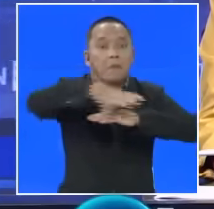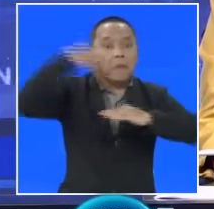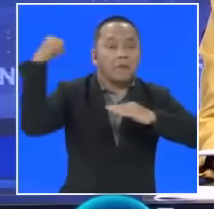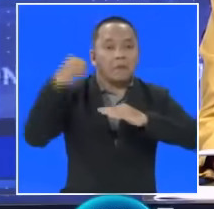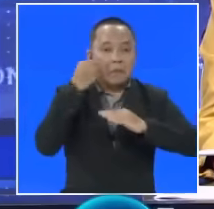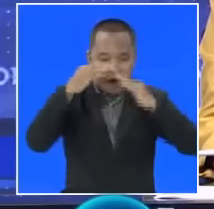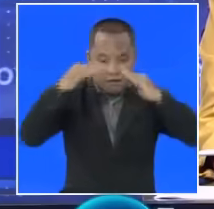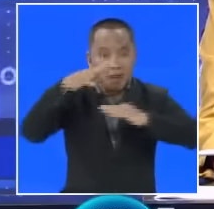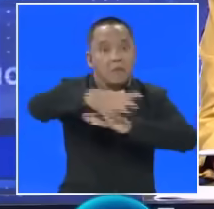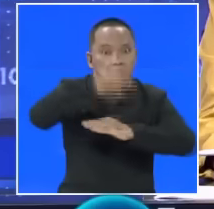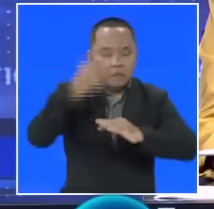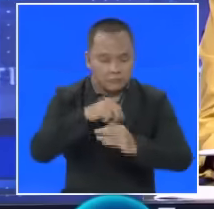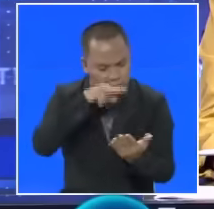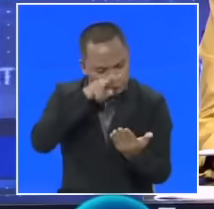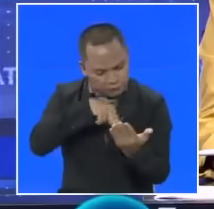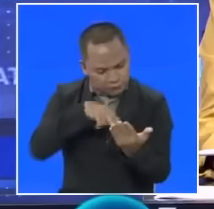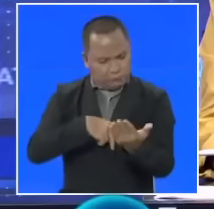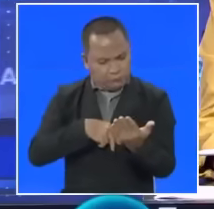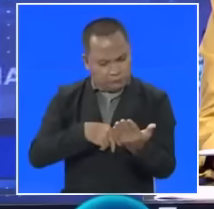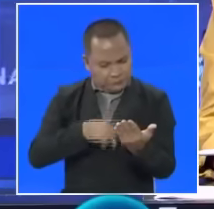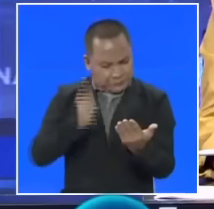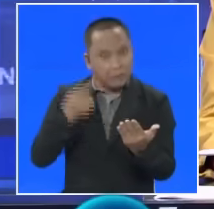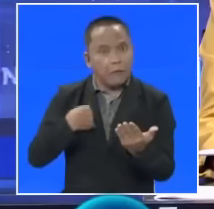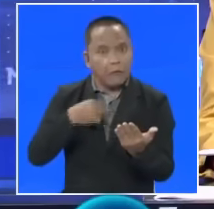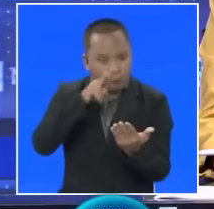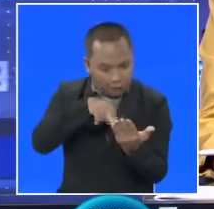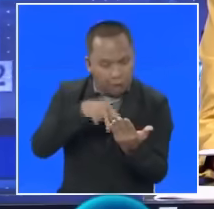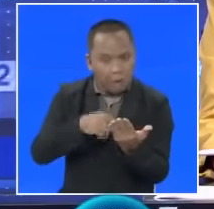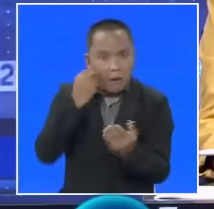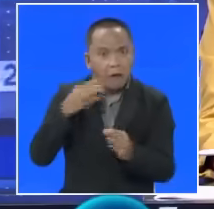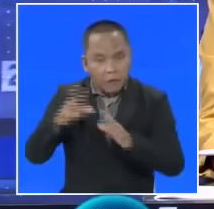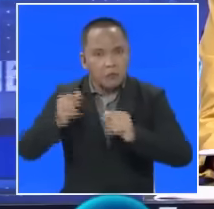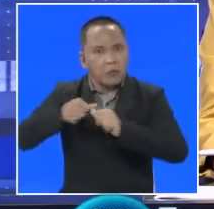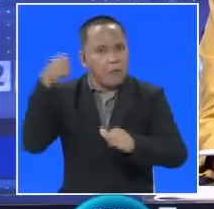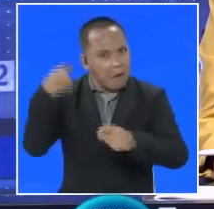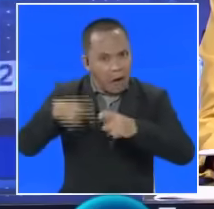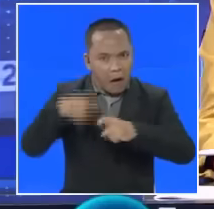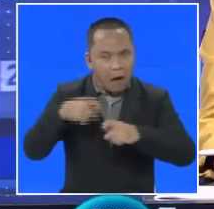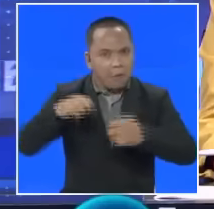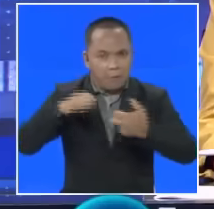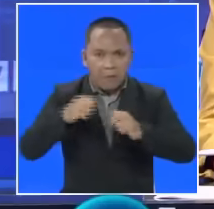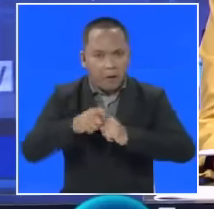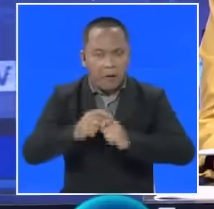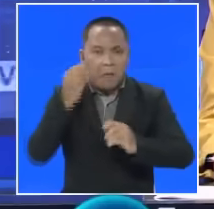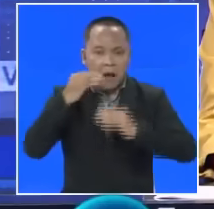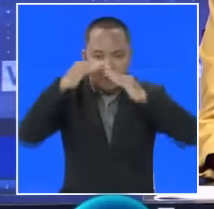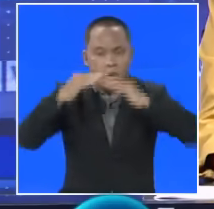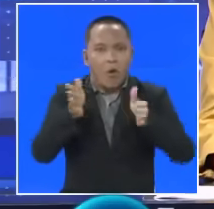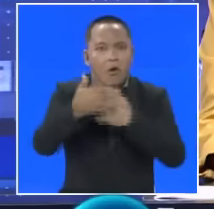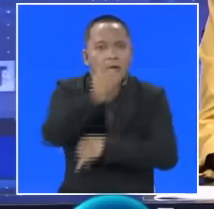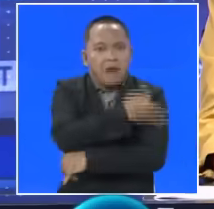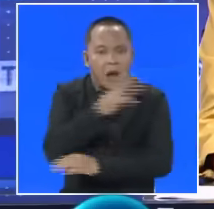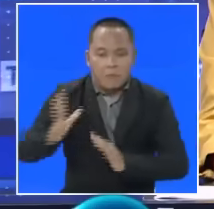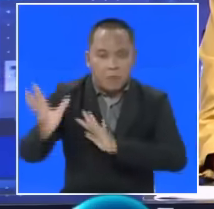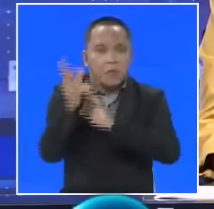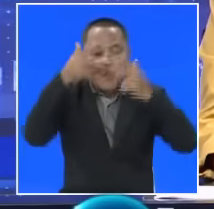อาเหรอคะ ใช่ตอนแรกอ่านสคริปต์เฮ้ยนี่เรื่องจริงเหรอชาวบ้านหนึ่งก็บอกว่าอยู่ยากแล้วนะแม้แต่หลังคาบ้านหลังคาห้องน้ำโจร